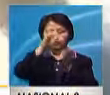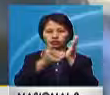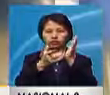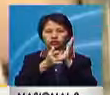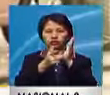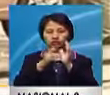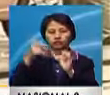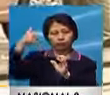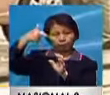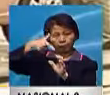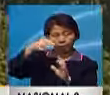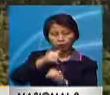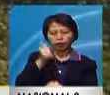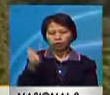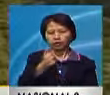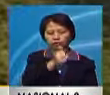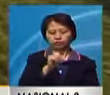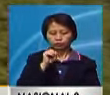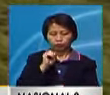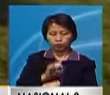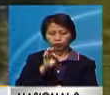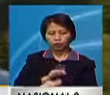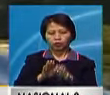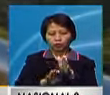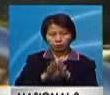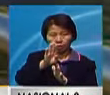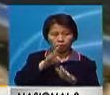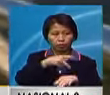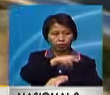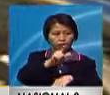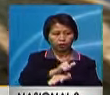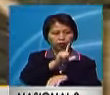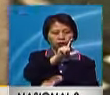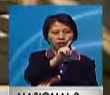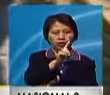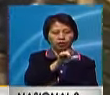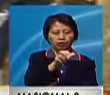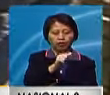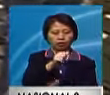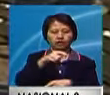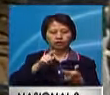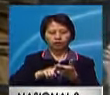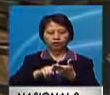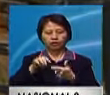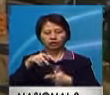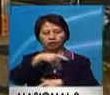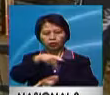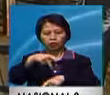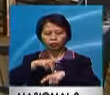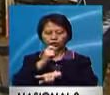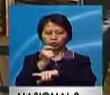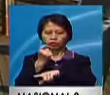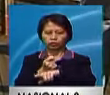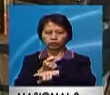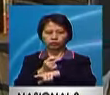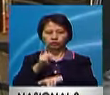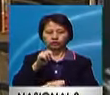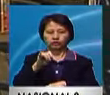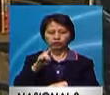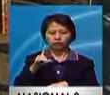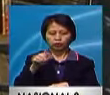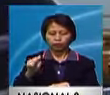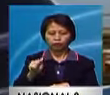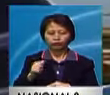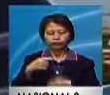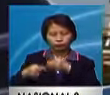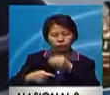Petronas dan masing-masing penasihat Lembaga Pembangunan Langkawi LADA dan Lembaga Pembangunan Pulau Tioman TIDA. Mengenai